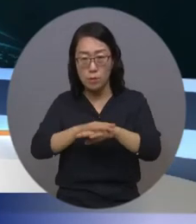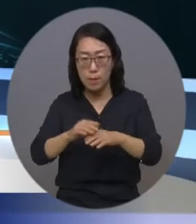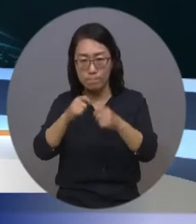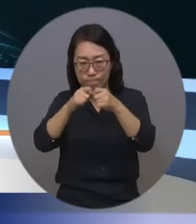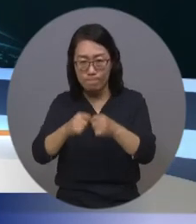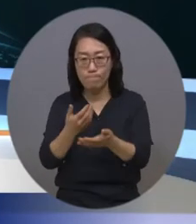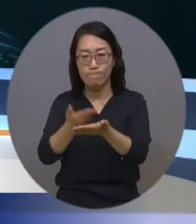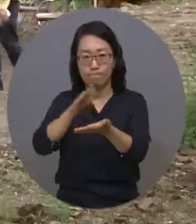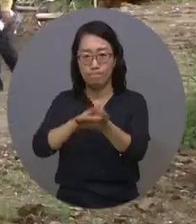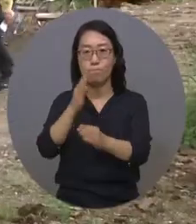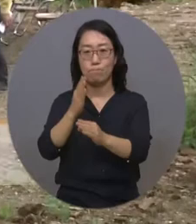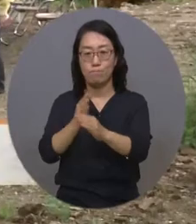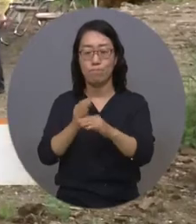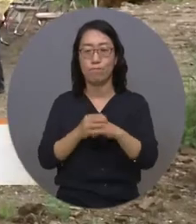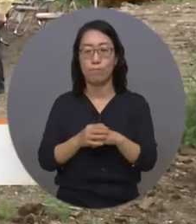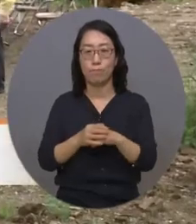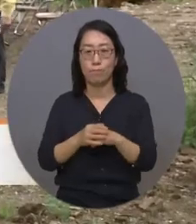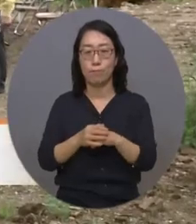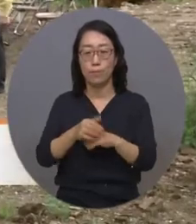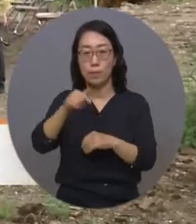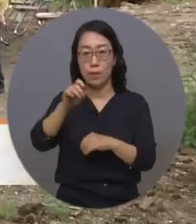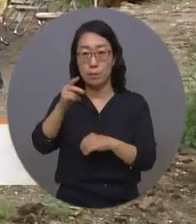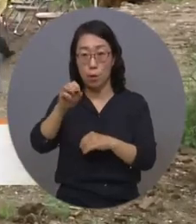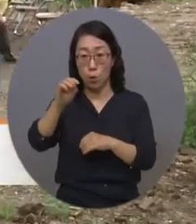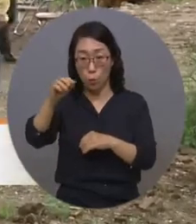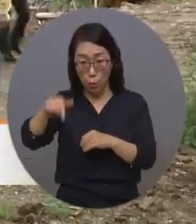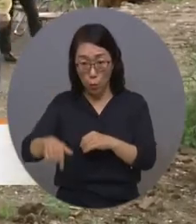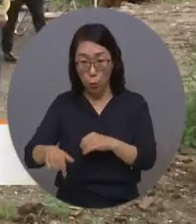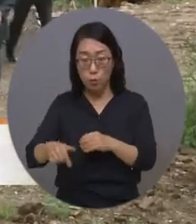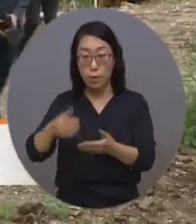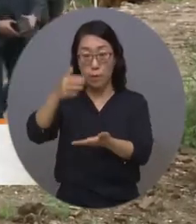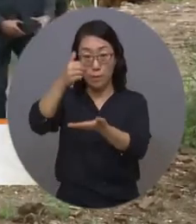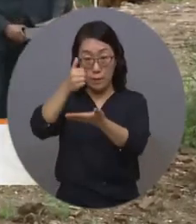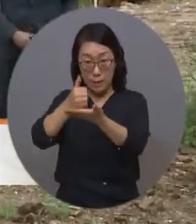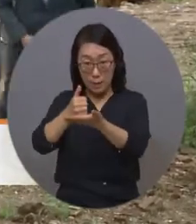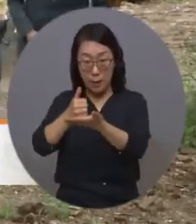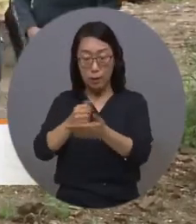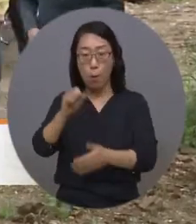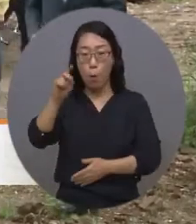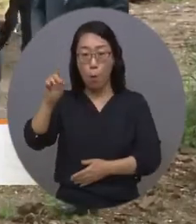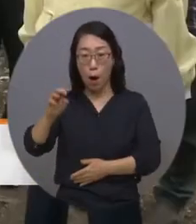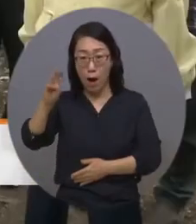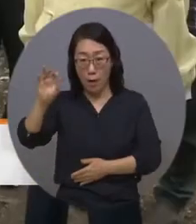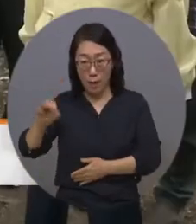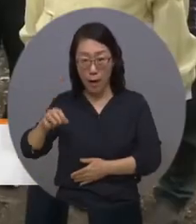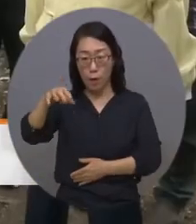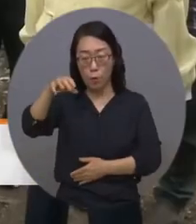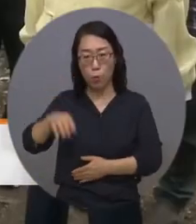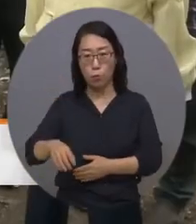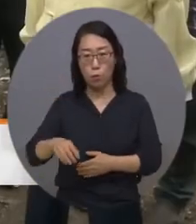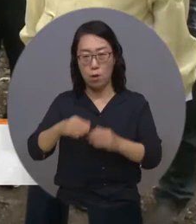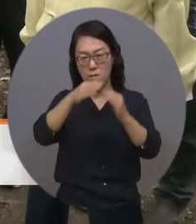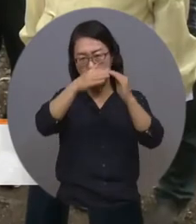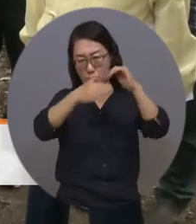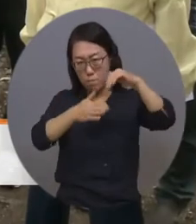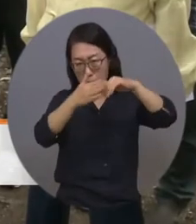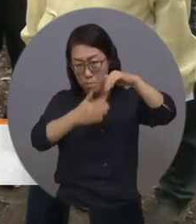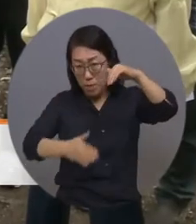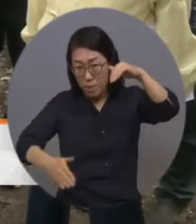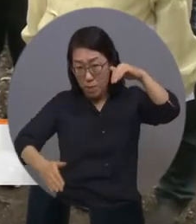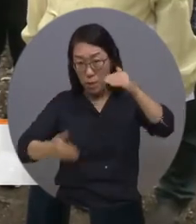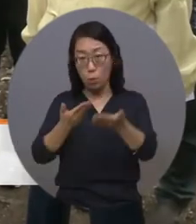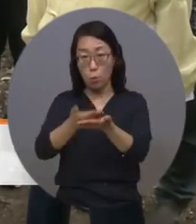점검했습니다. 김영록 전라남도지사는 지난달 24일 광양 옥곡면의 급경사지 위험지구 공사